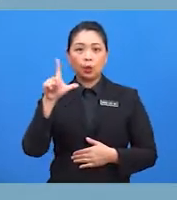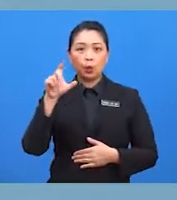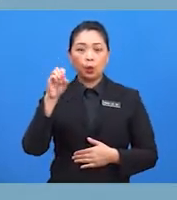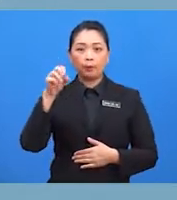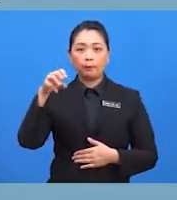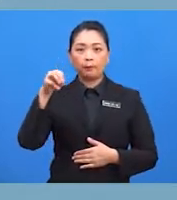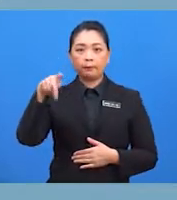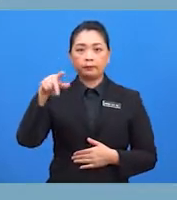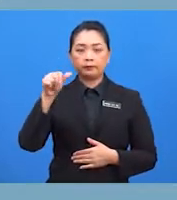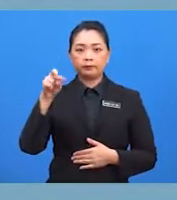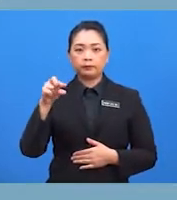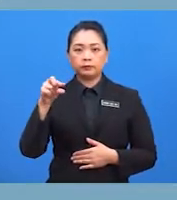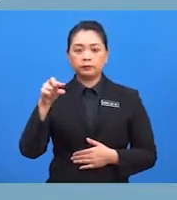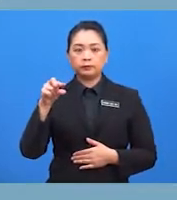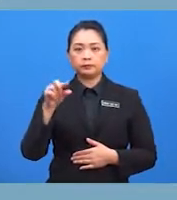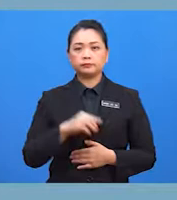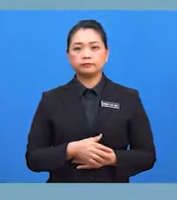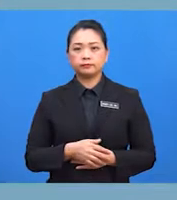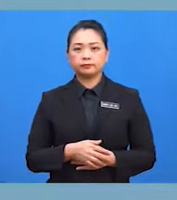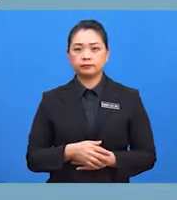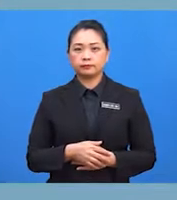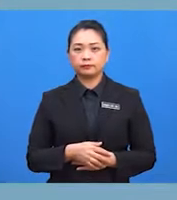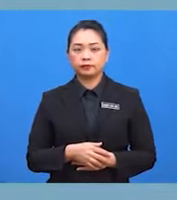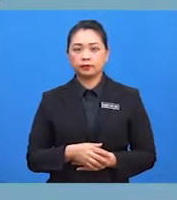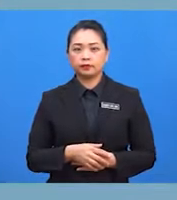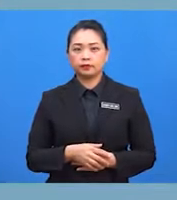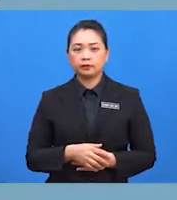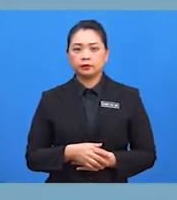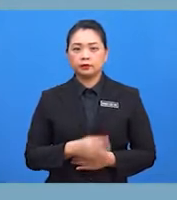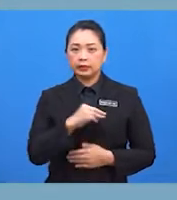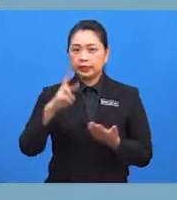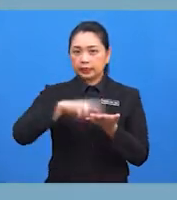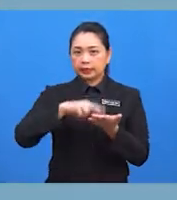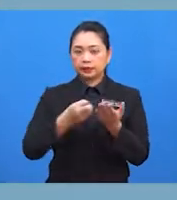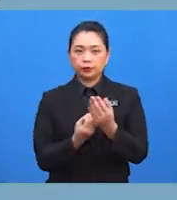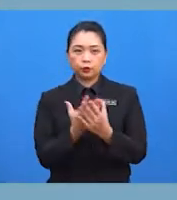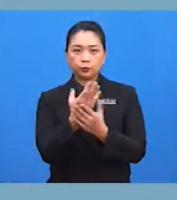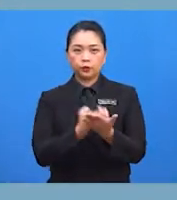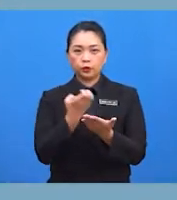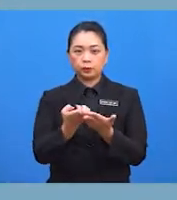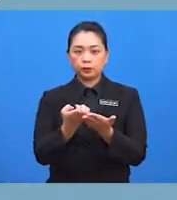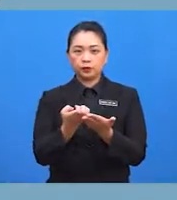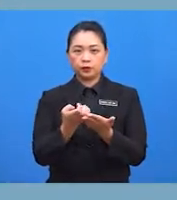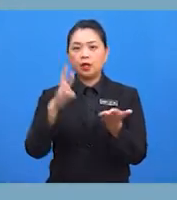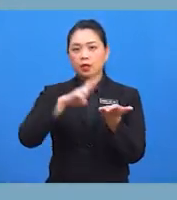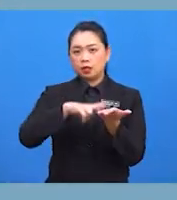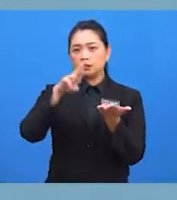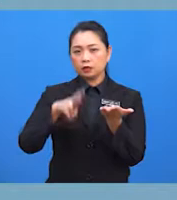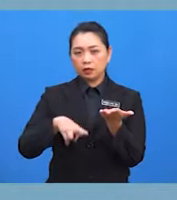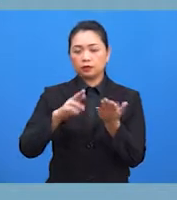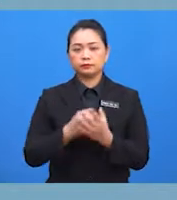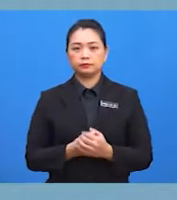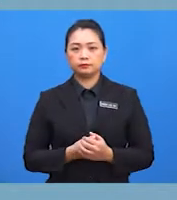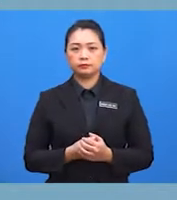itu dia punya gap dia ialah DE. Ya. Kadar pertumbuhan ekonomi pada masa itu juga adalah paling rendah